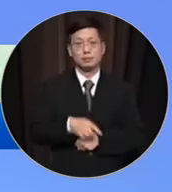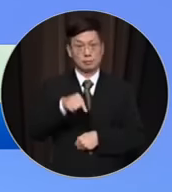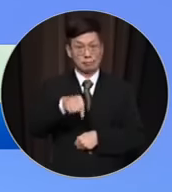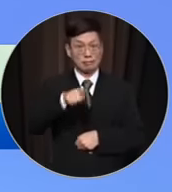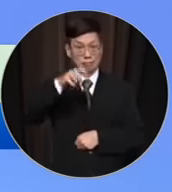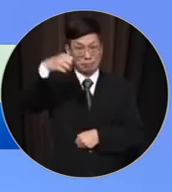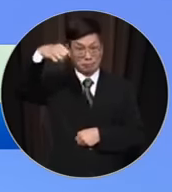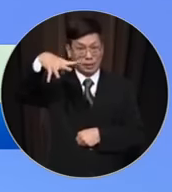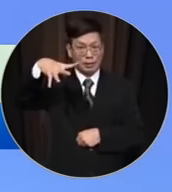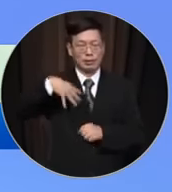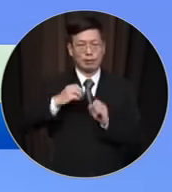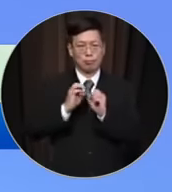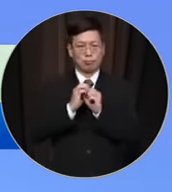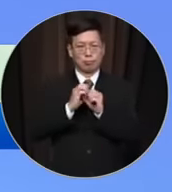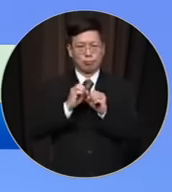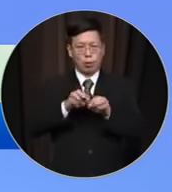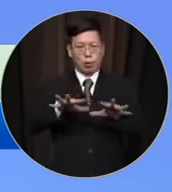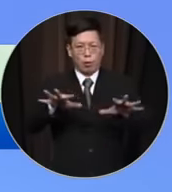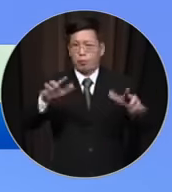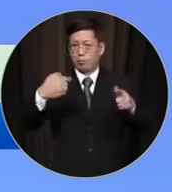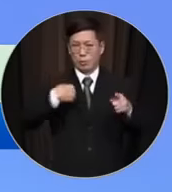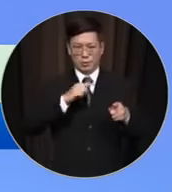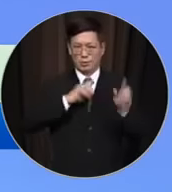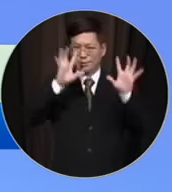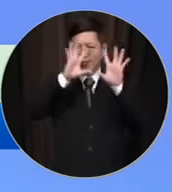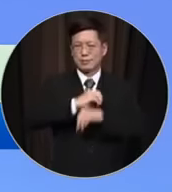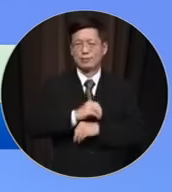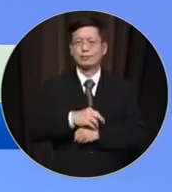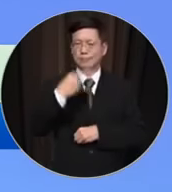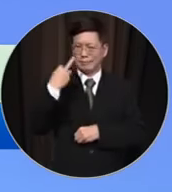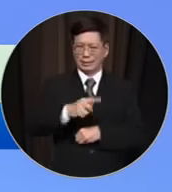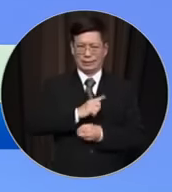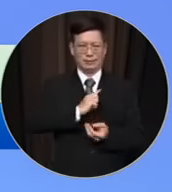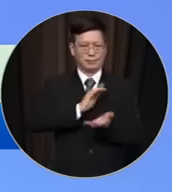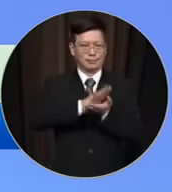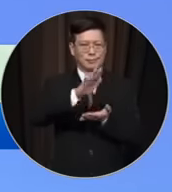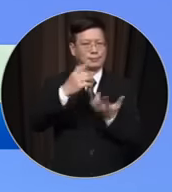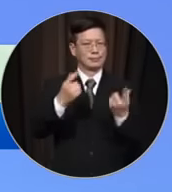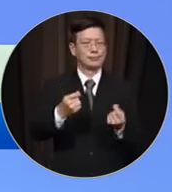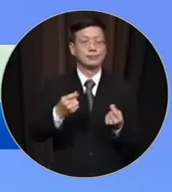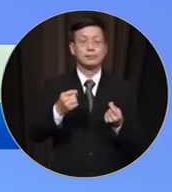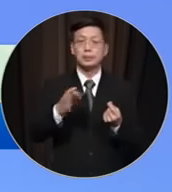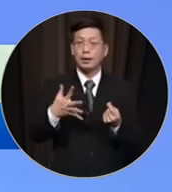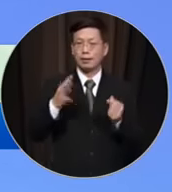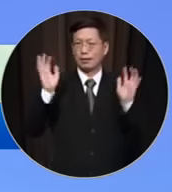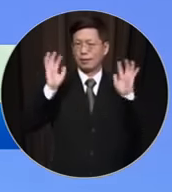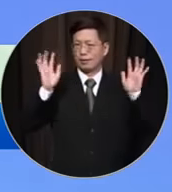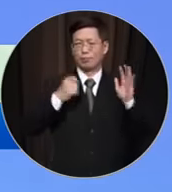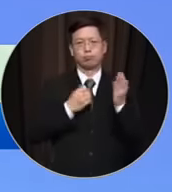一盏灯点亮的不只是他们的夜晚，而是他们的未来，因为小孩子